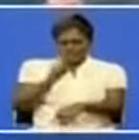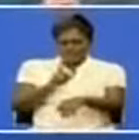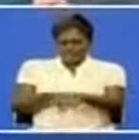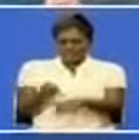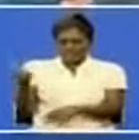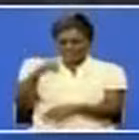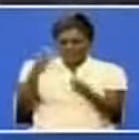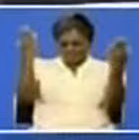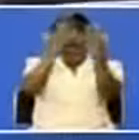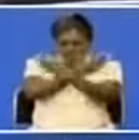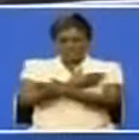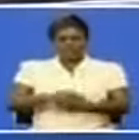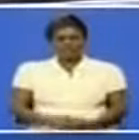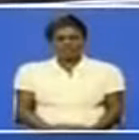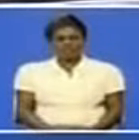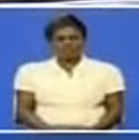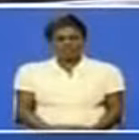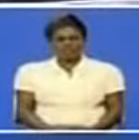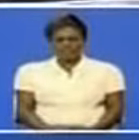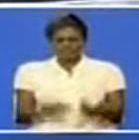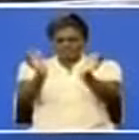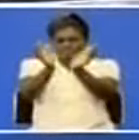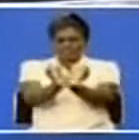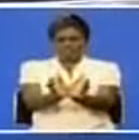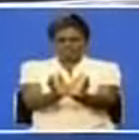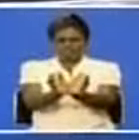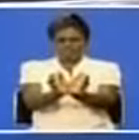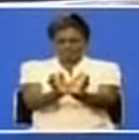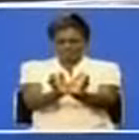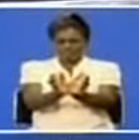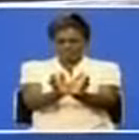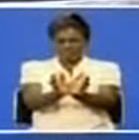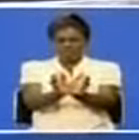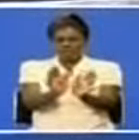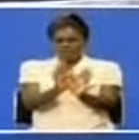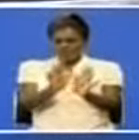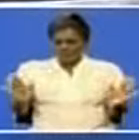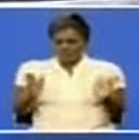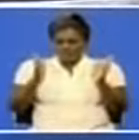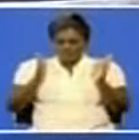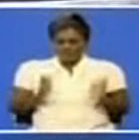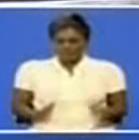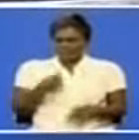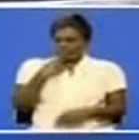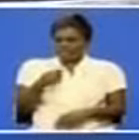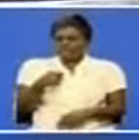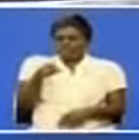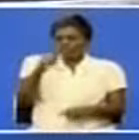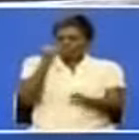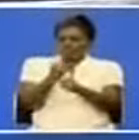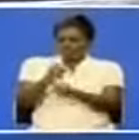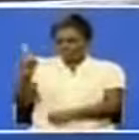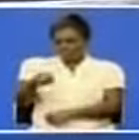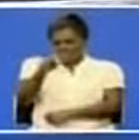usiku tangu tukio hilo. Akamatwe. Akishakamatwa election itekwe place cause hakuna mtu atasaupilia mtu amwambie kitendo unafanya ni